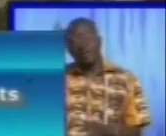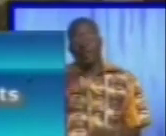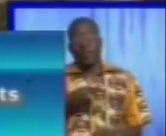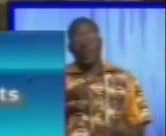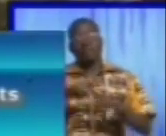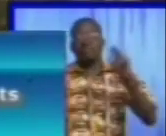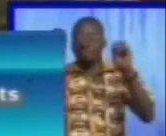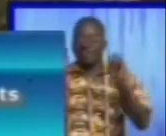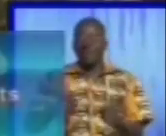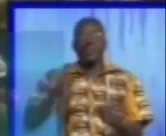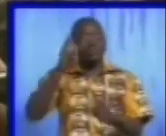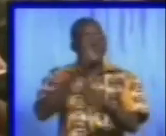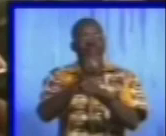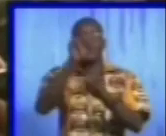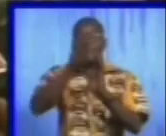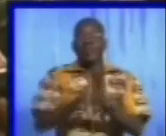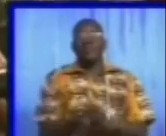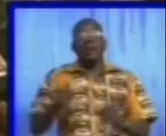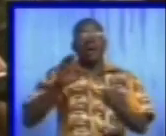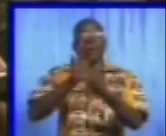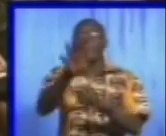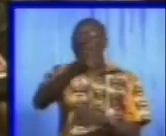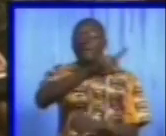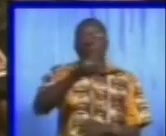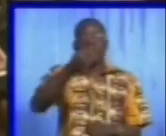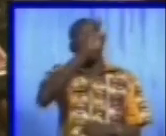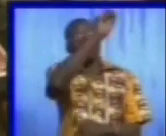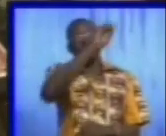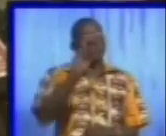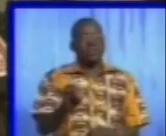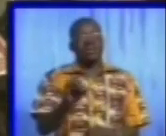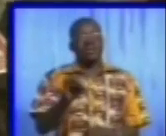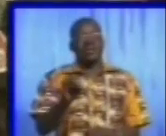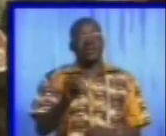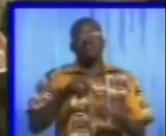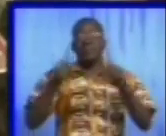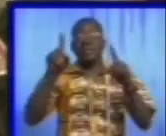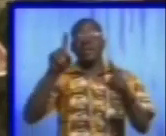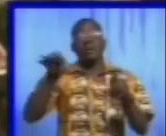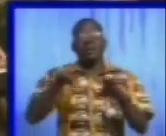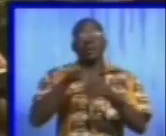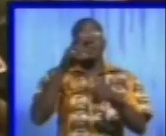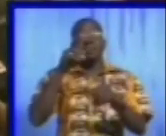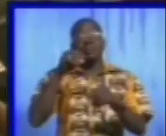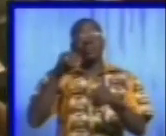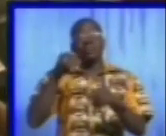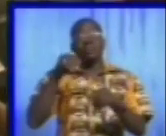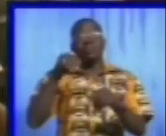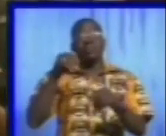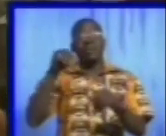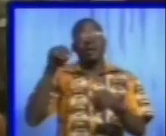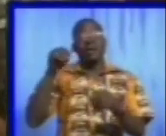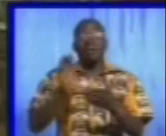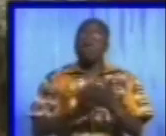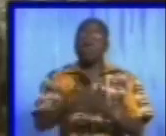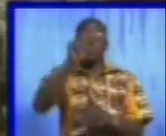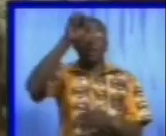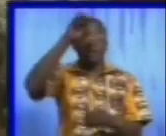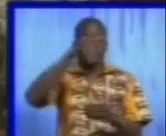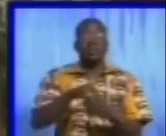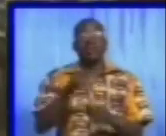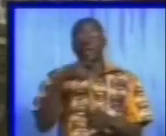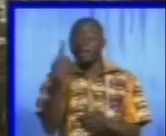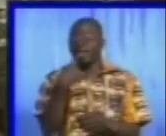peut justement aboutir à 100%. Mais en tout cas, à en croire ce qui est